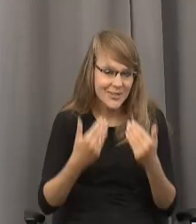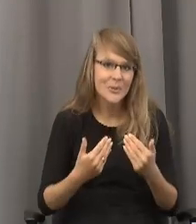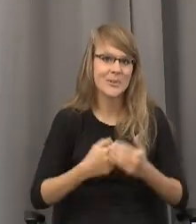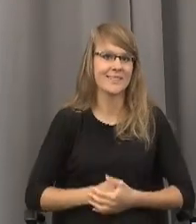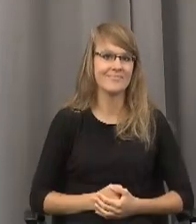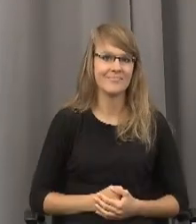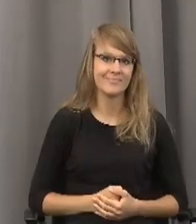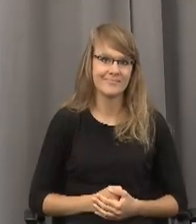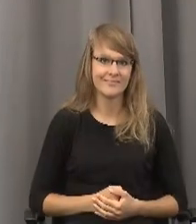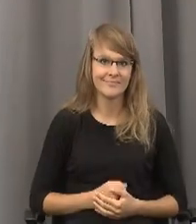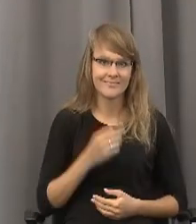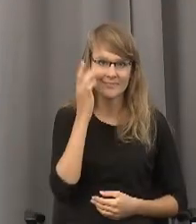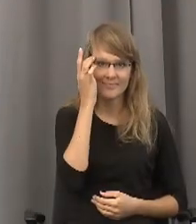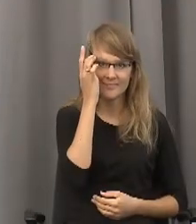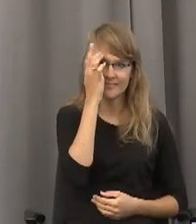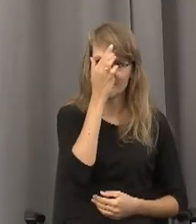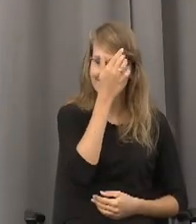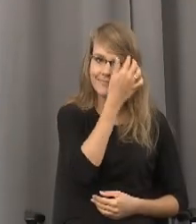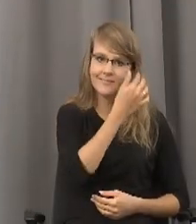Dziękuję bardzo.